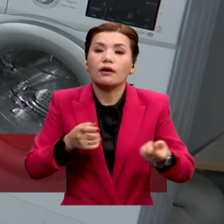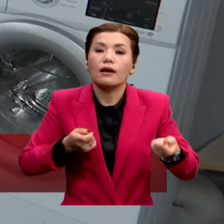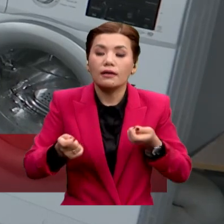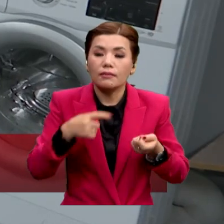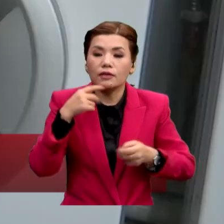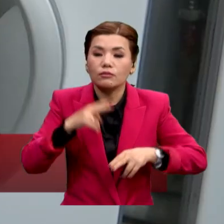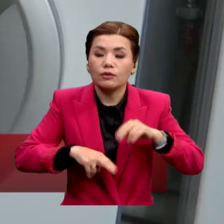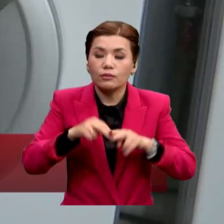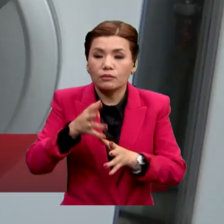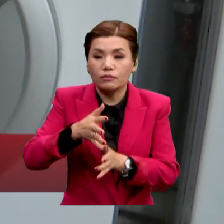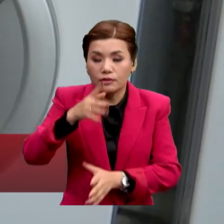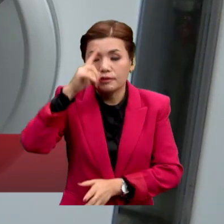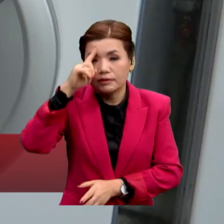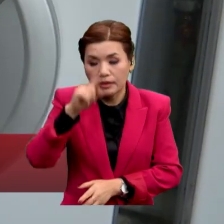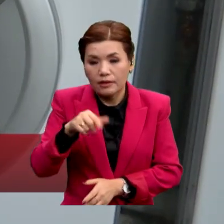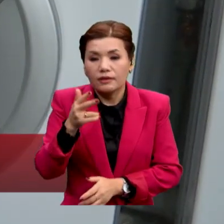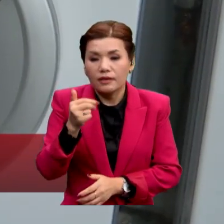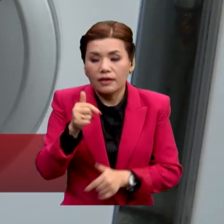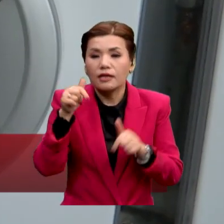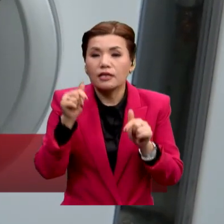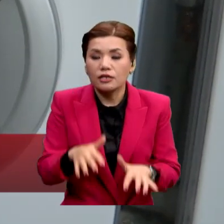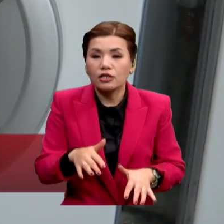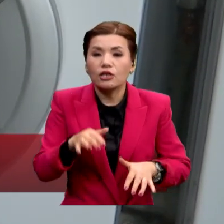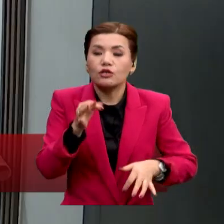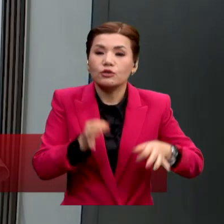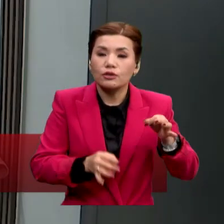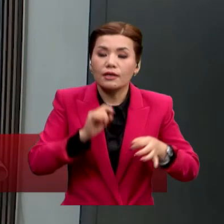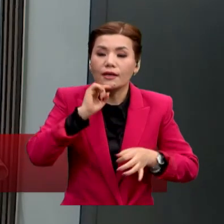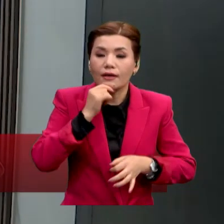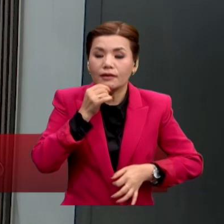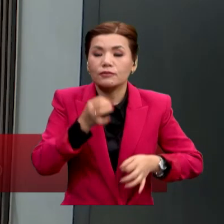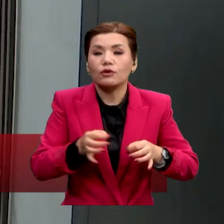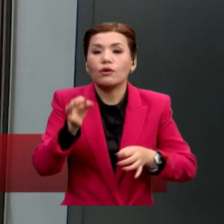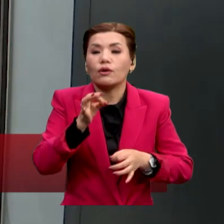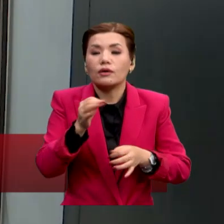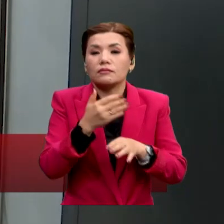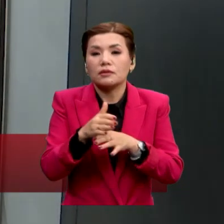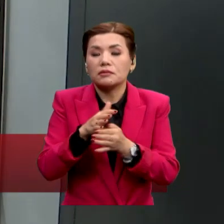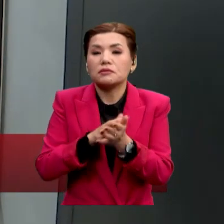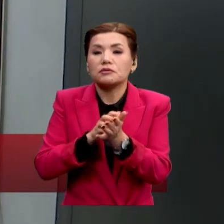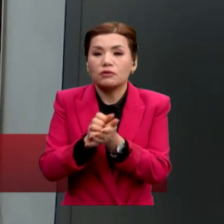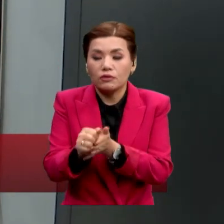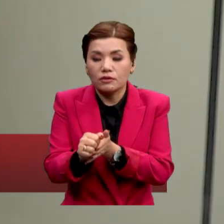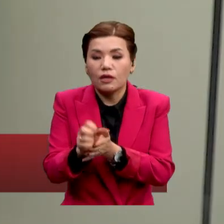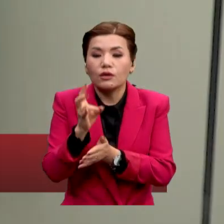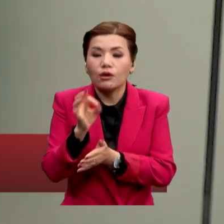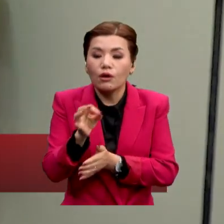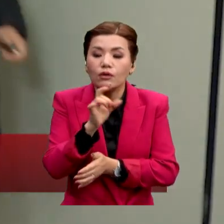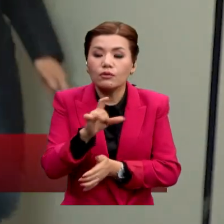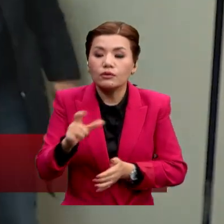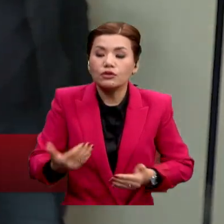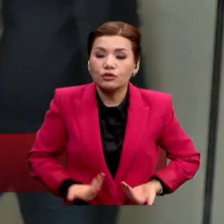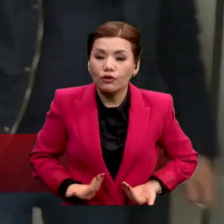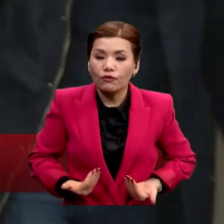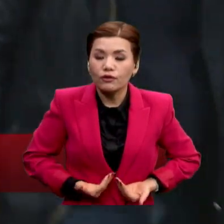незаконном строении знают. Говорят, что есть даже решение Межрайонного экономического суда о частичном сносе. Однако о том, что здесь живут